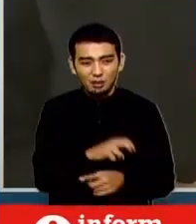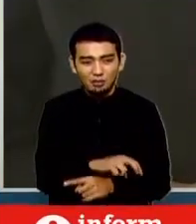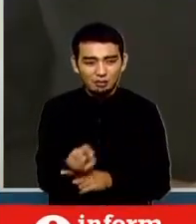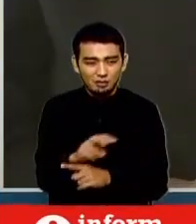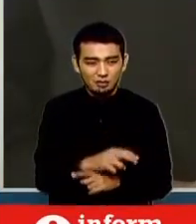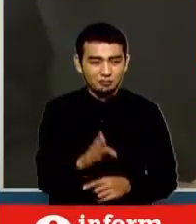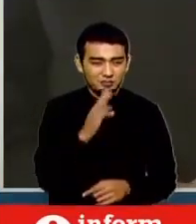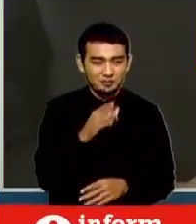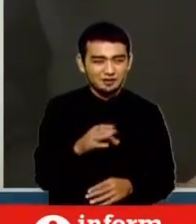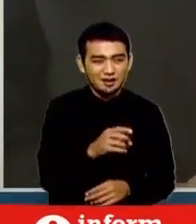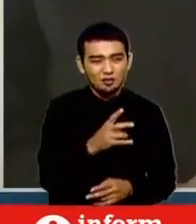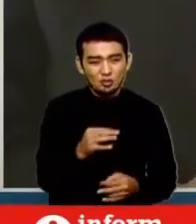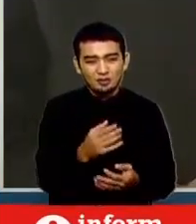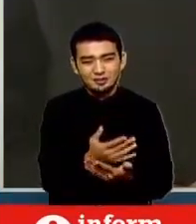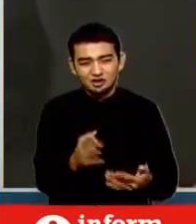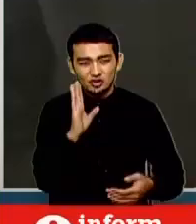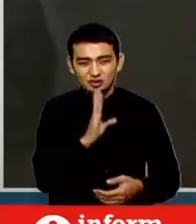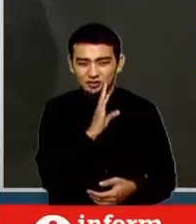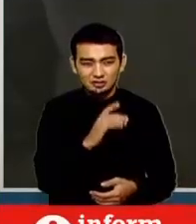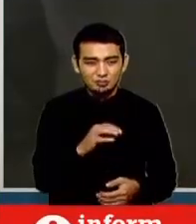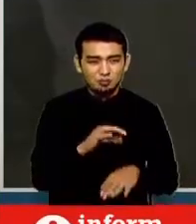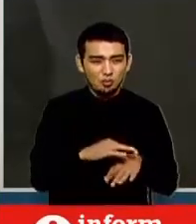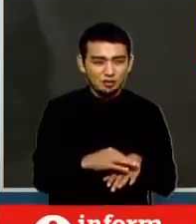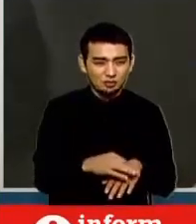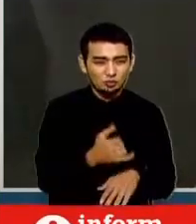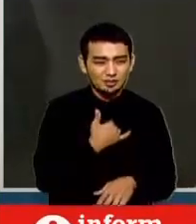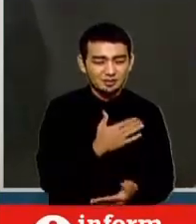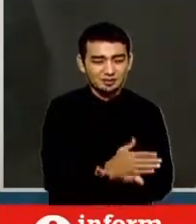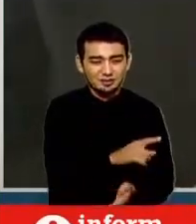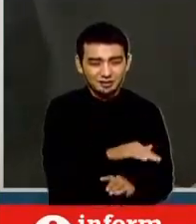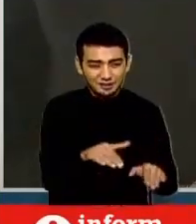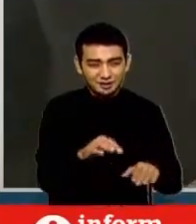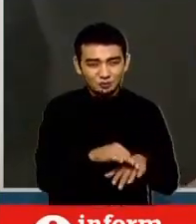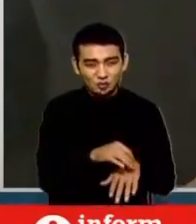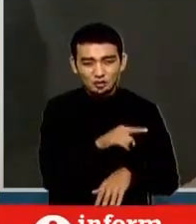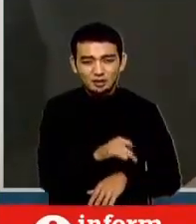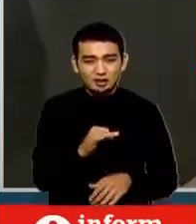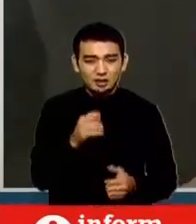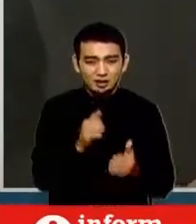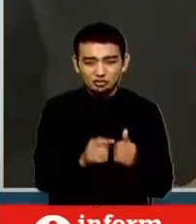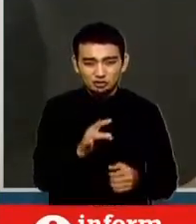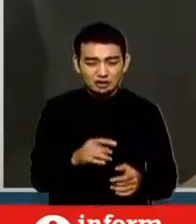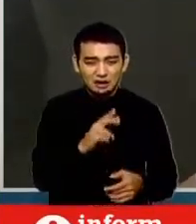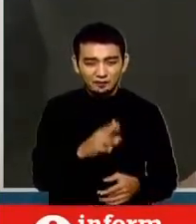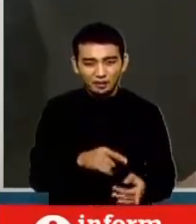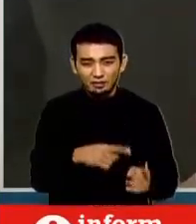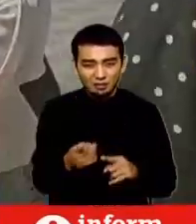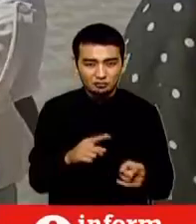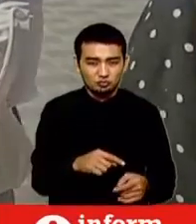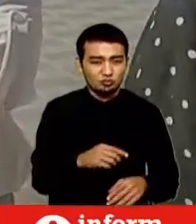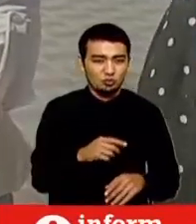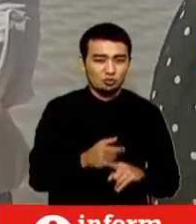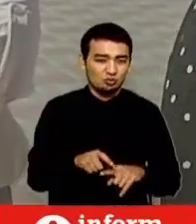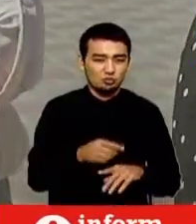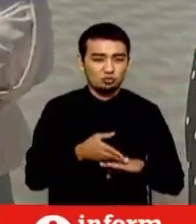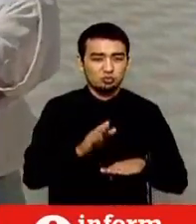дейді аналар. Ал кейбір әйелдер сал ауруына шалдыққан баламызбен жиі пәтер ауыстыру тіпті қиын деп отыр.